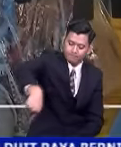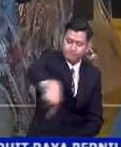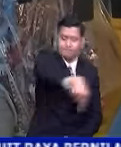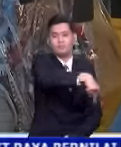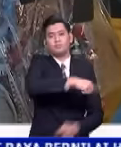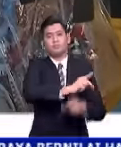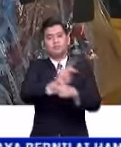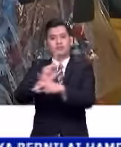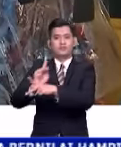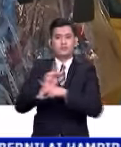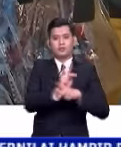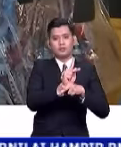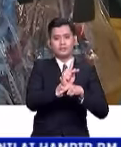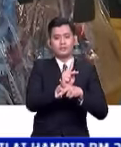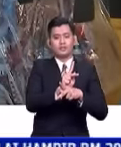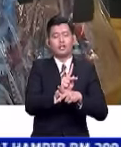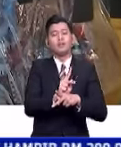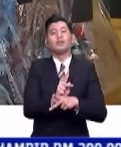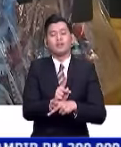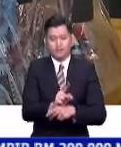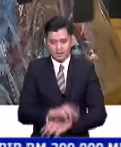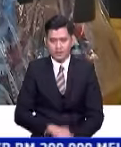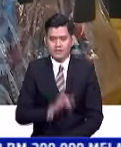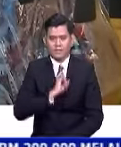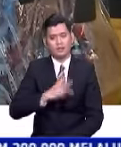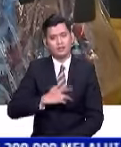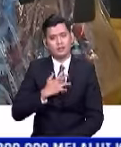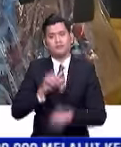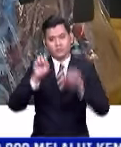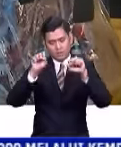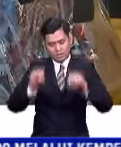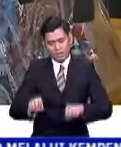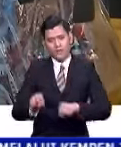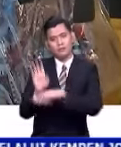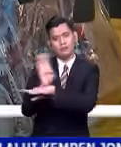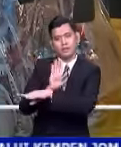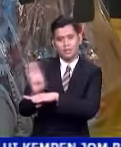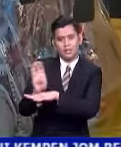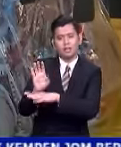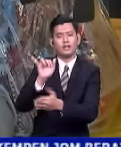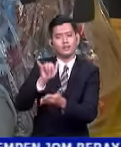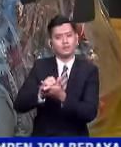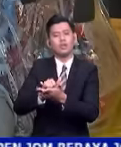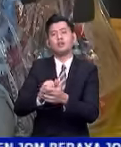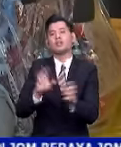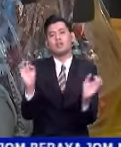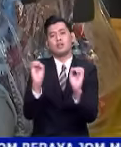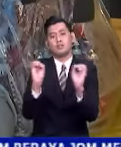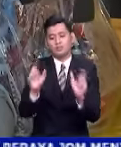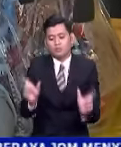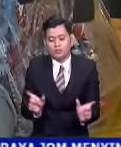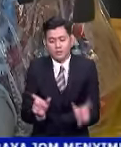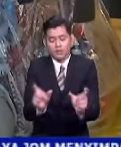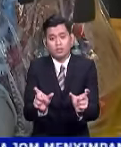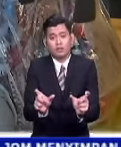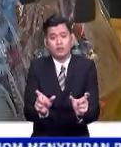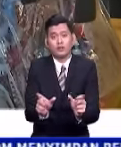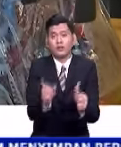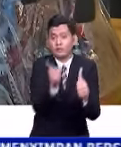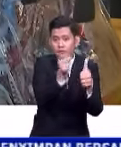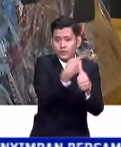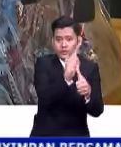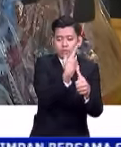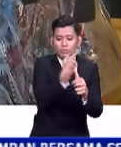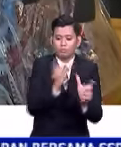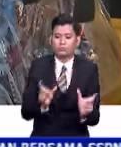kita boleh tak menjaga. Itu kerajaan tak ada lockdown terus habis kan. Tak macam yang pertama tu. Kalau yang pertama tu